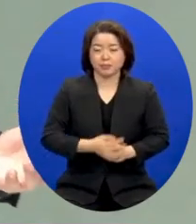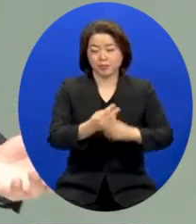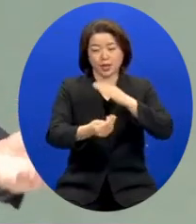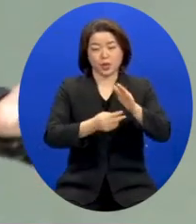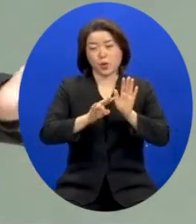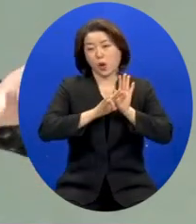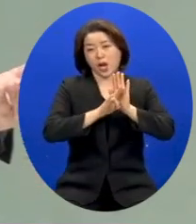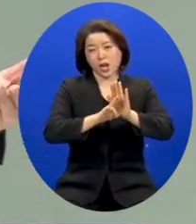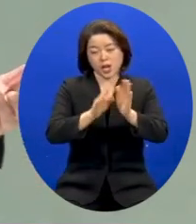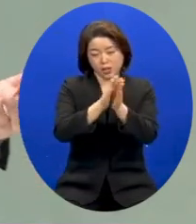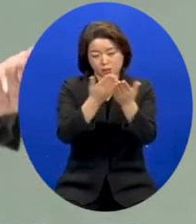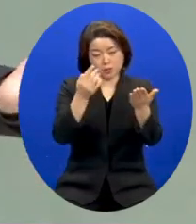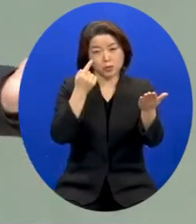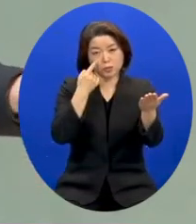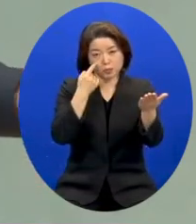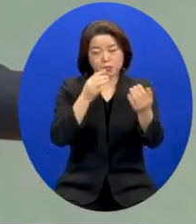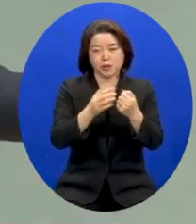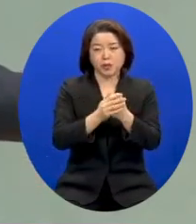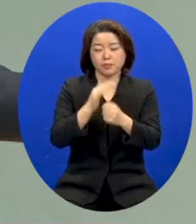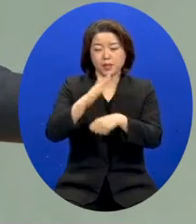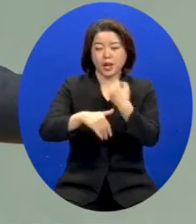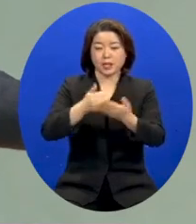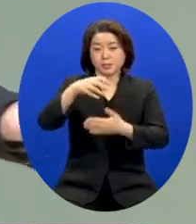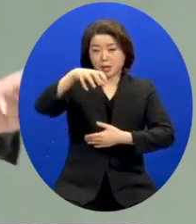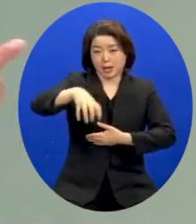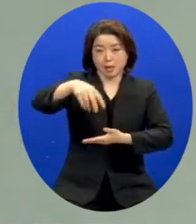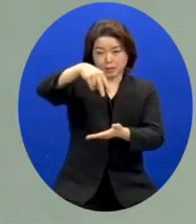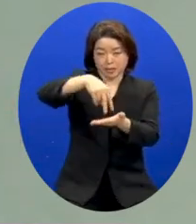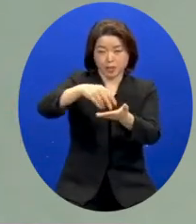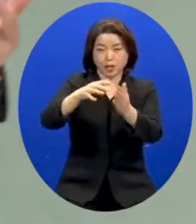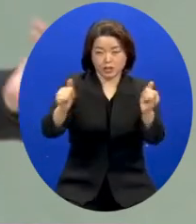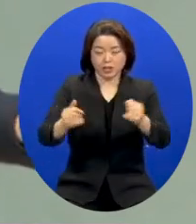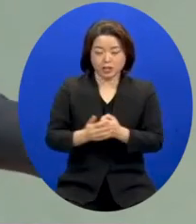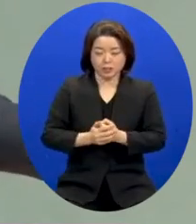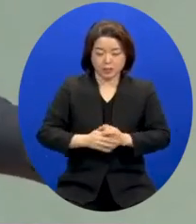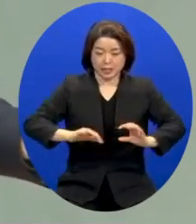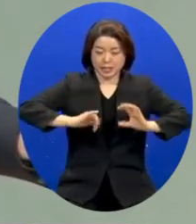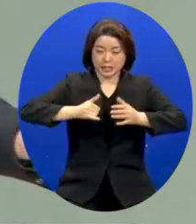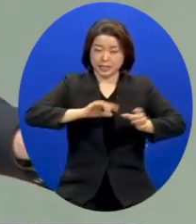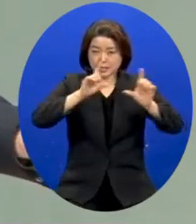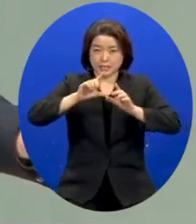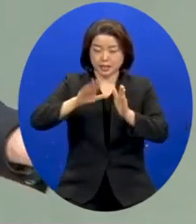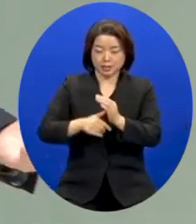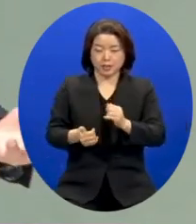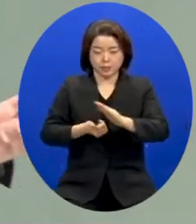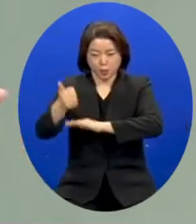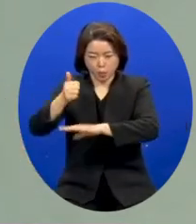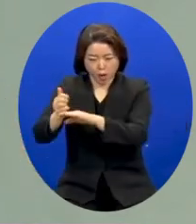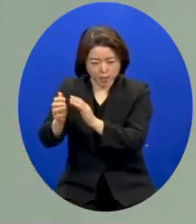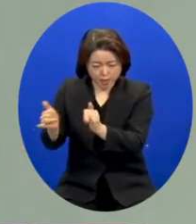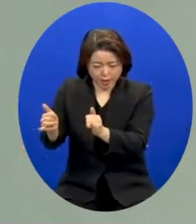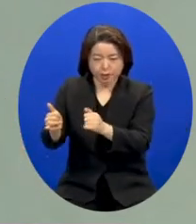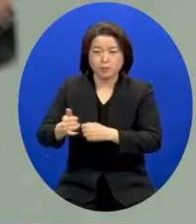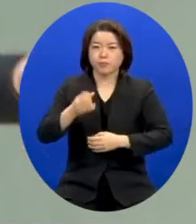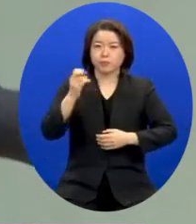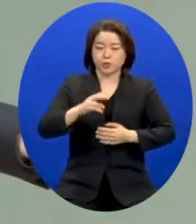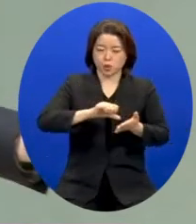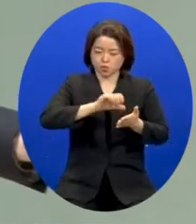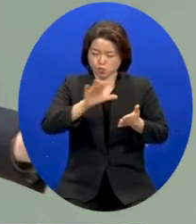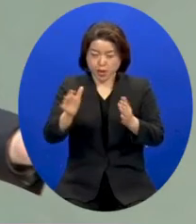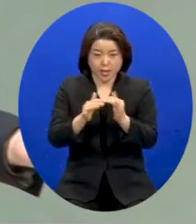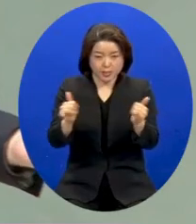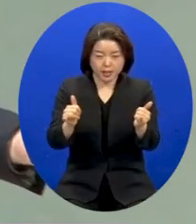요한계시록에 보면 하나님 앞에 선 사람들은 세상에 사는 동안 성공한 사람 또는